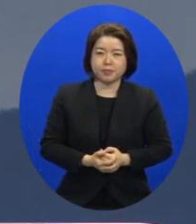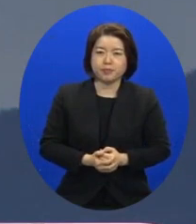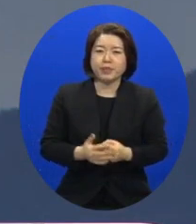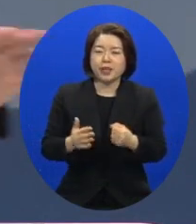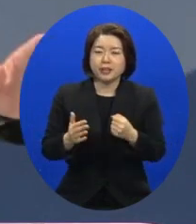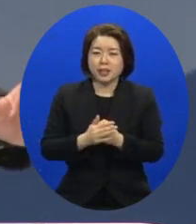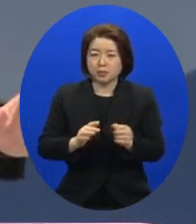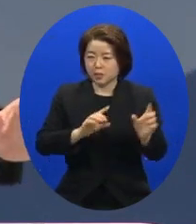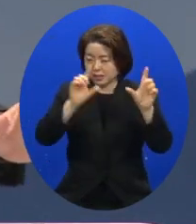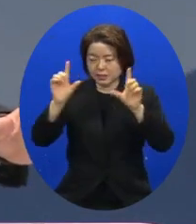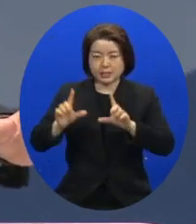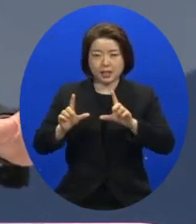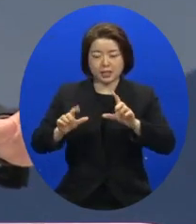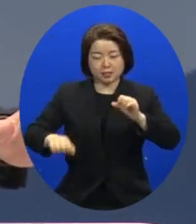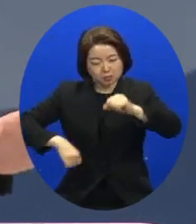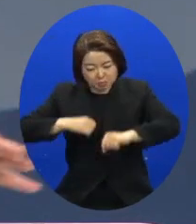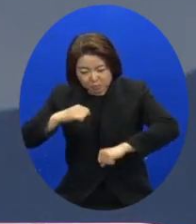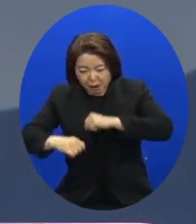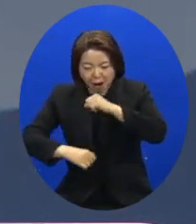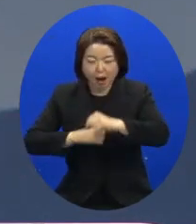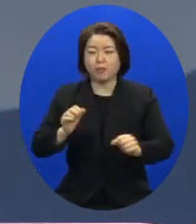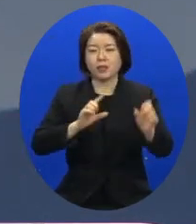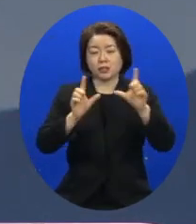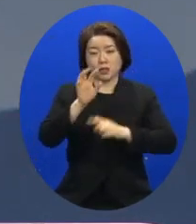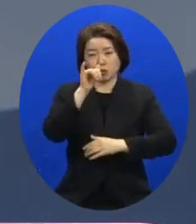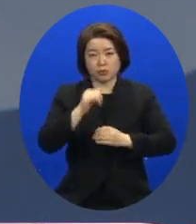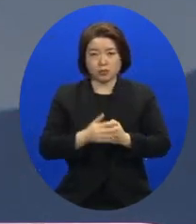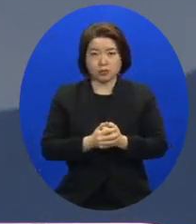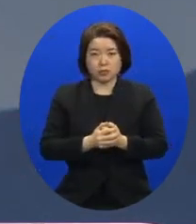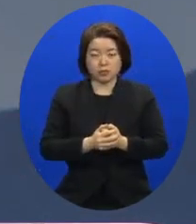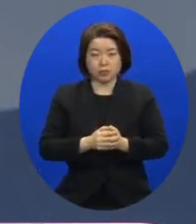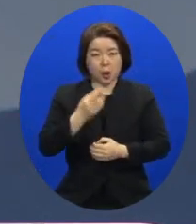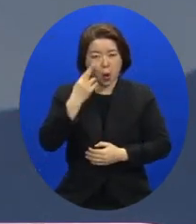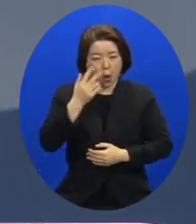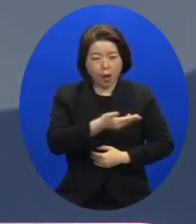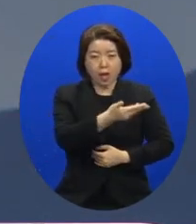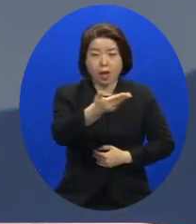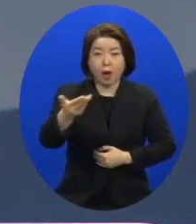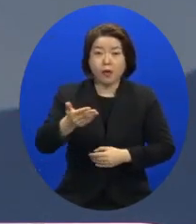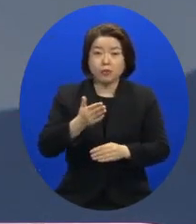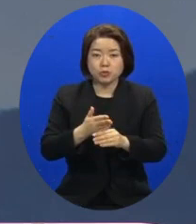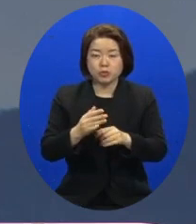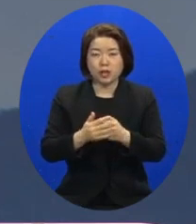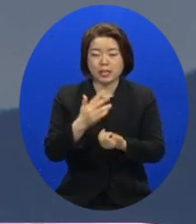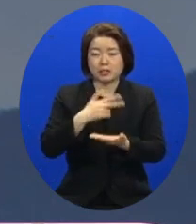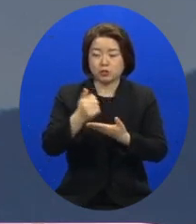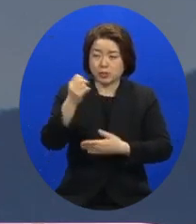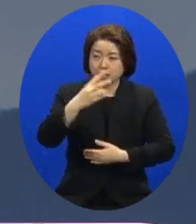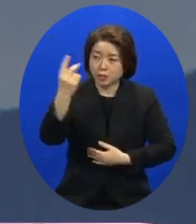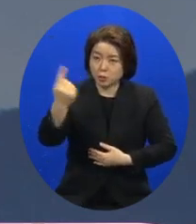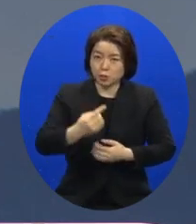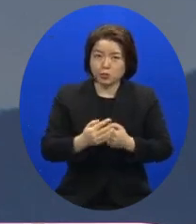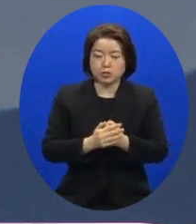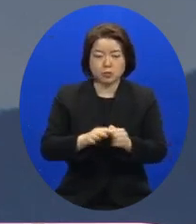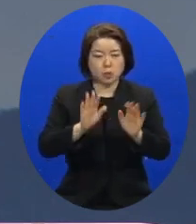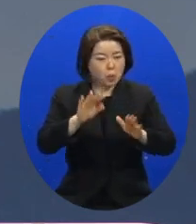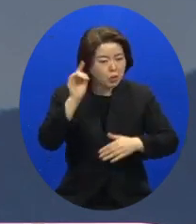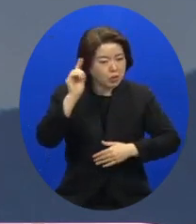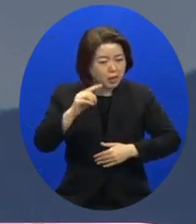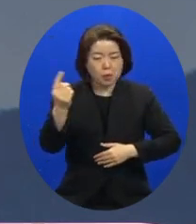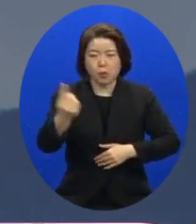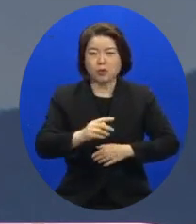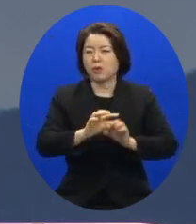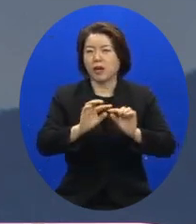그래서 살기를 아무렇게나 살게 된다는 겁니다. 혹시 여러분 중에 아, 주님의 재림이 뭘 오늘 내일